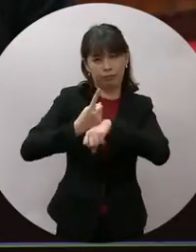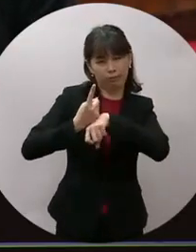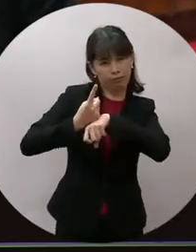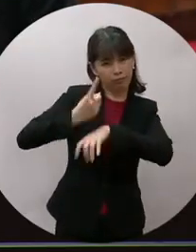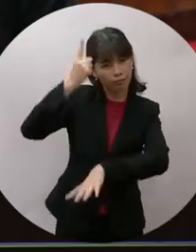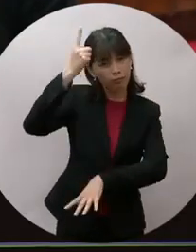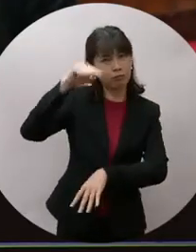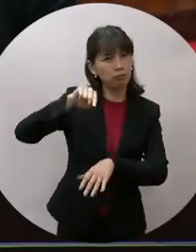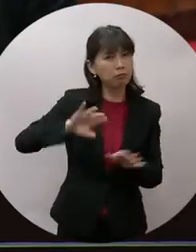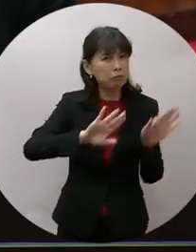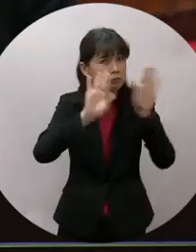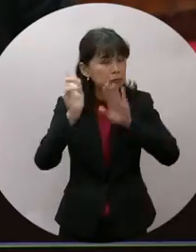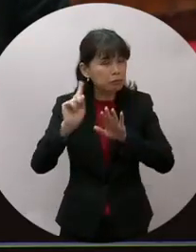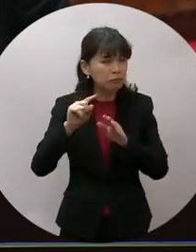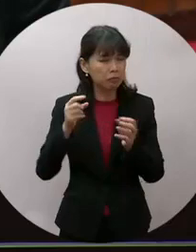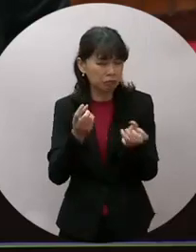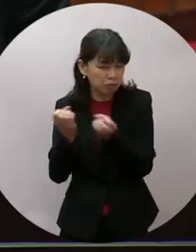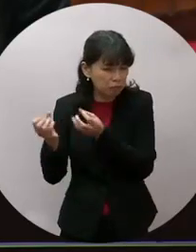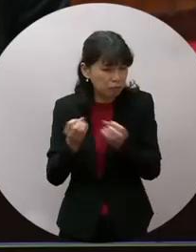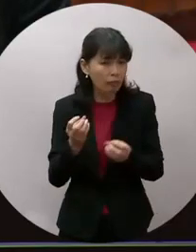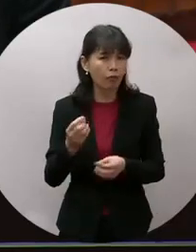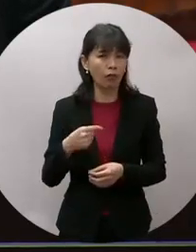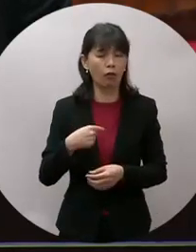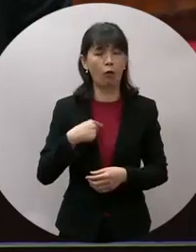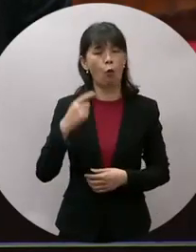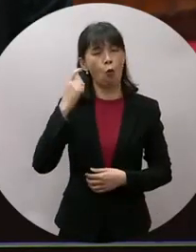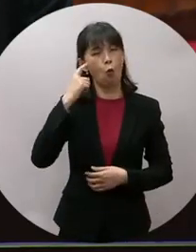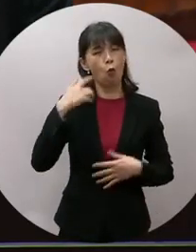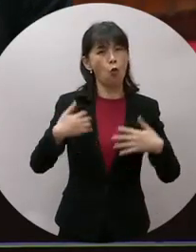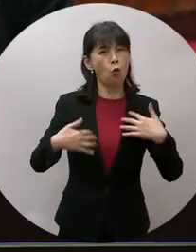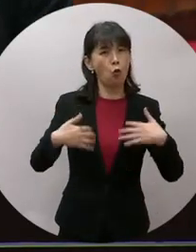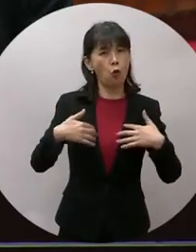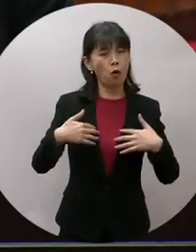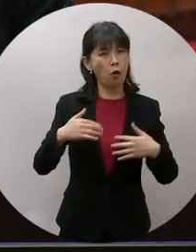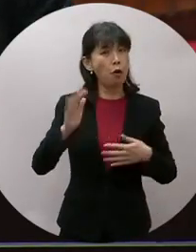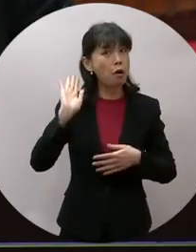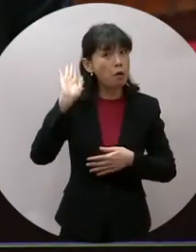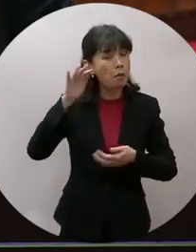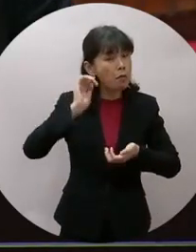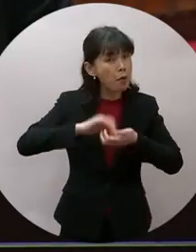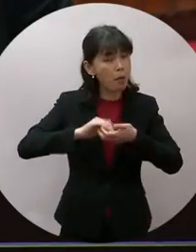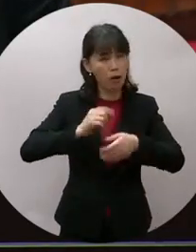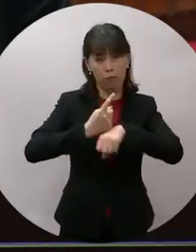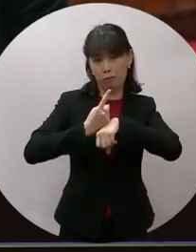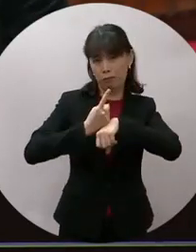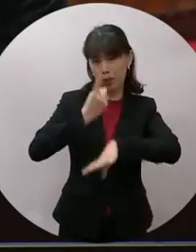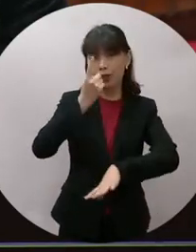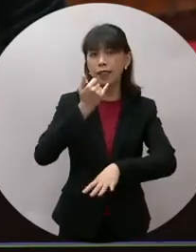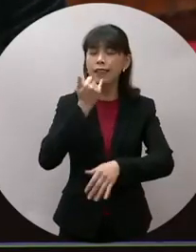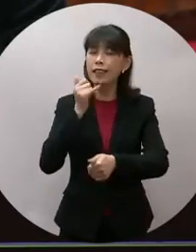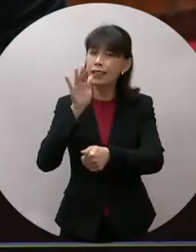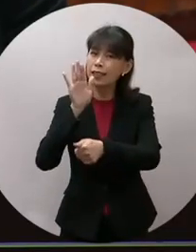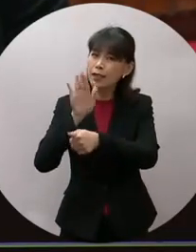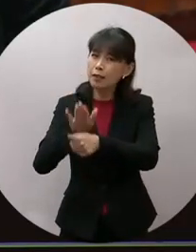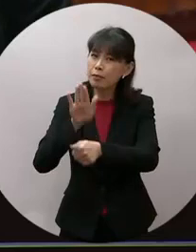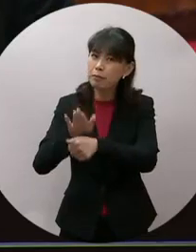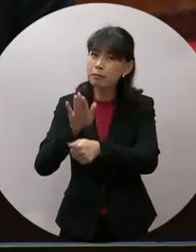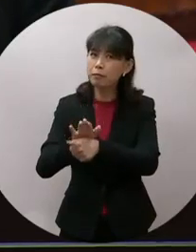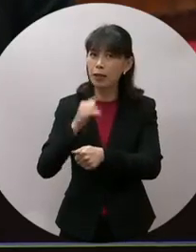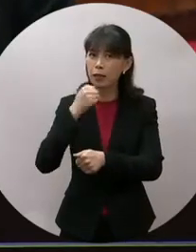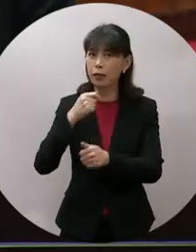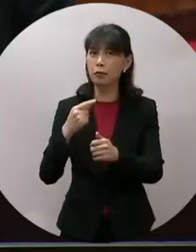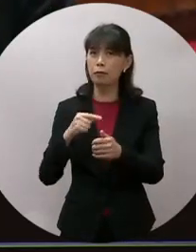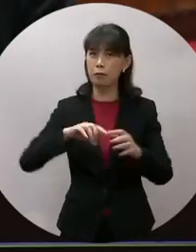业的一个讨论，我们非常的高兴。也许我们的太空产业，我们可以创造我们的第二座的护国神